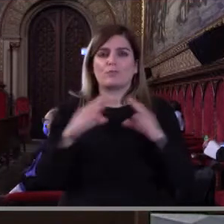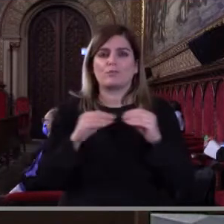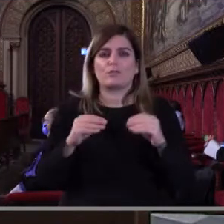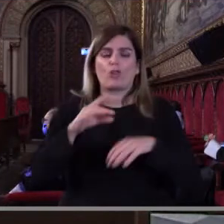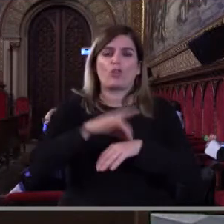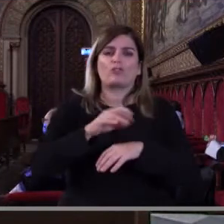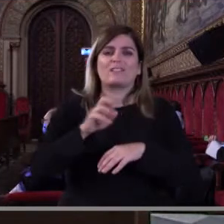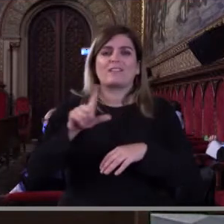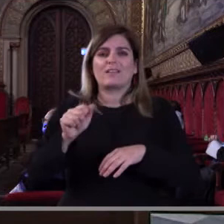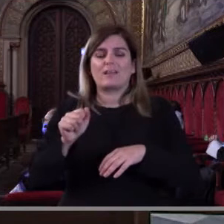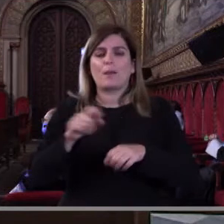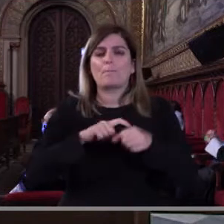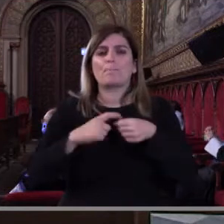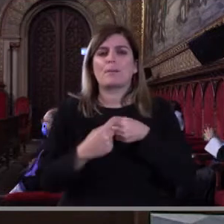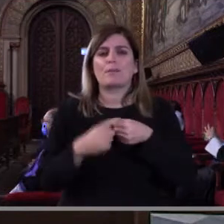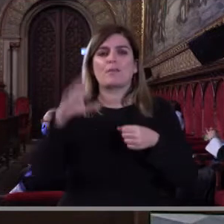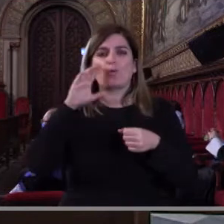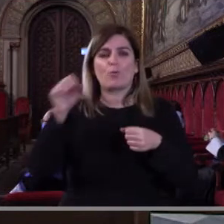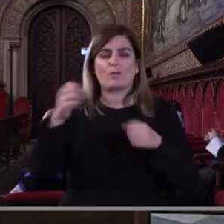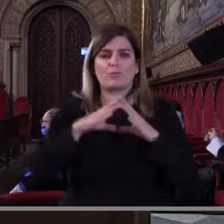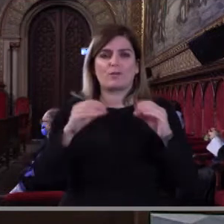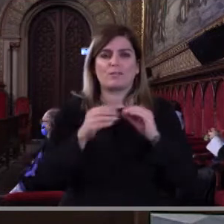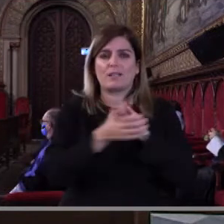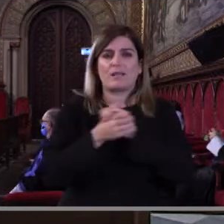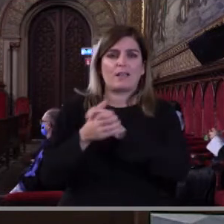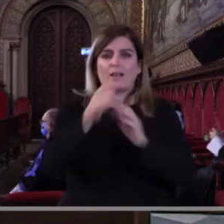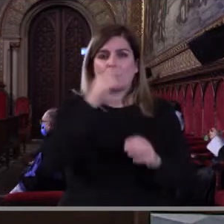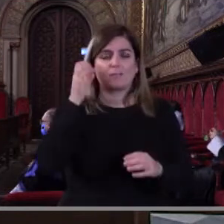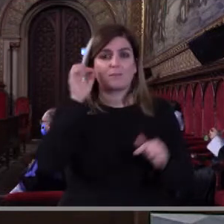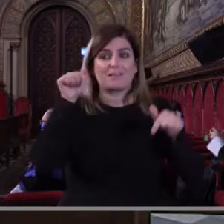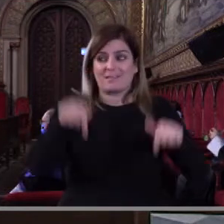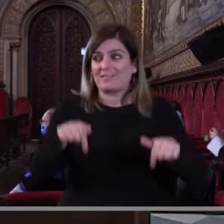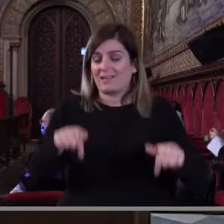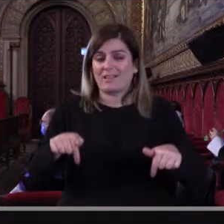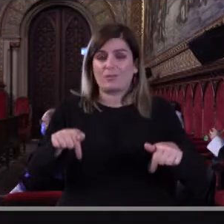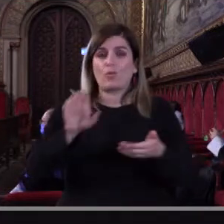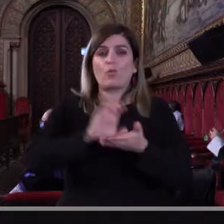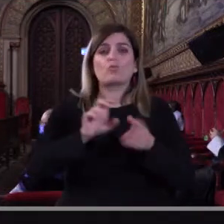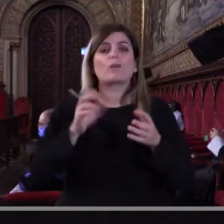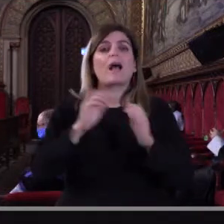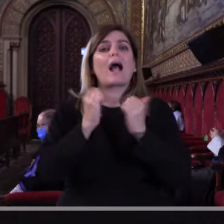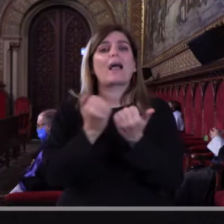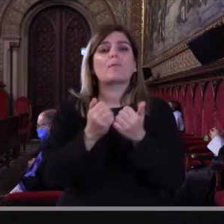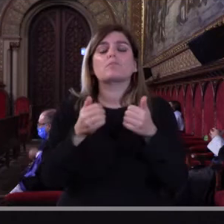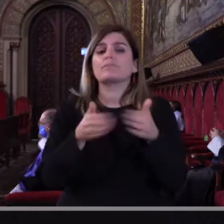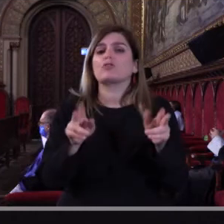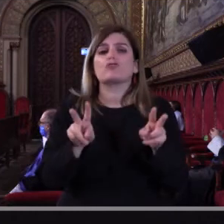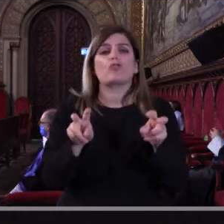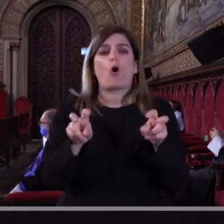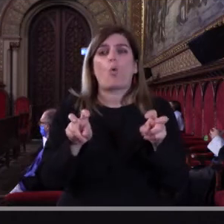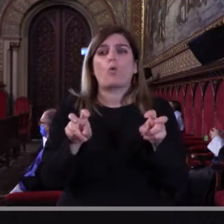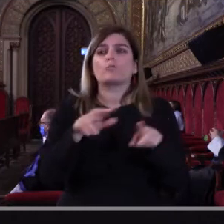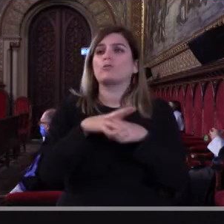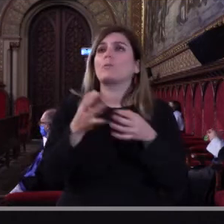Trilla, membres del Consell de Govern de les Universitats, amics i amigues. Avui inaugurem un nou curs acadèmic. No ho fem com ens